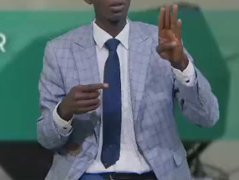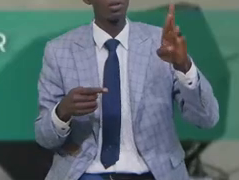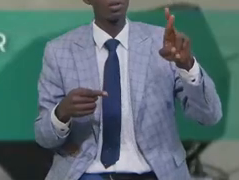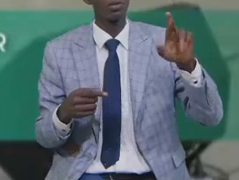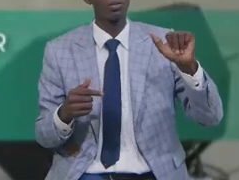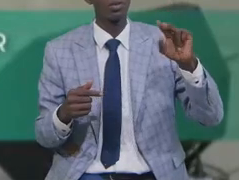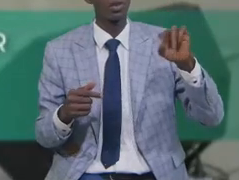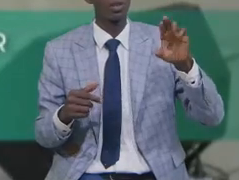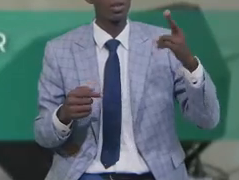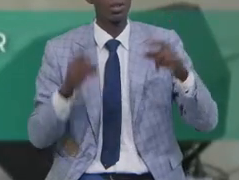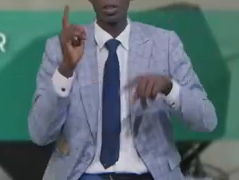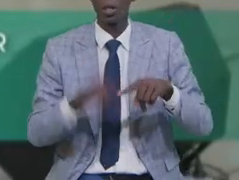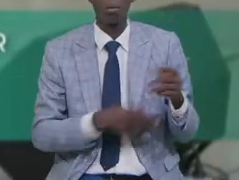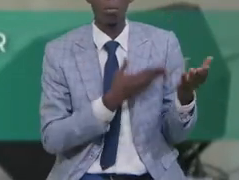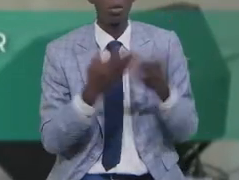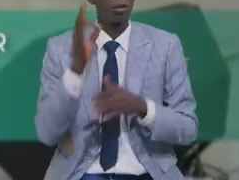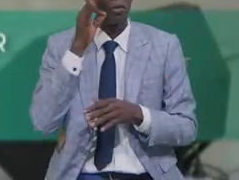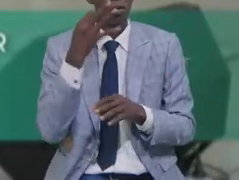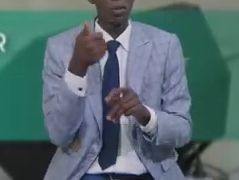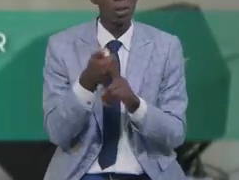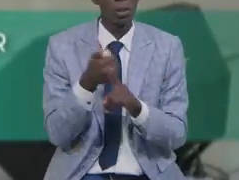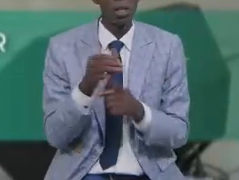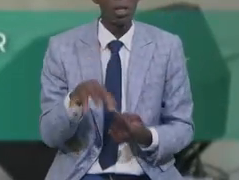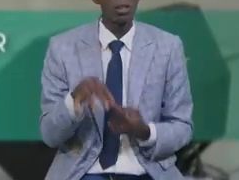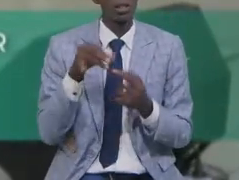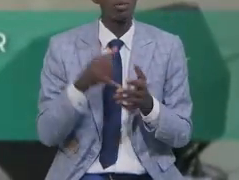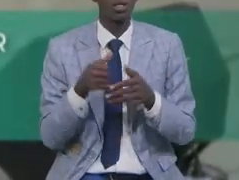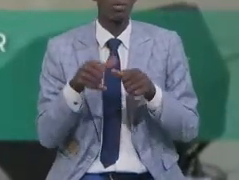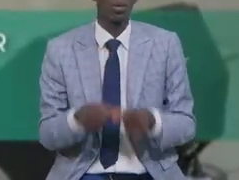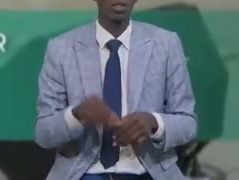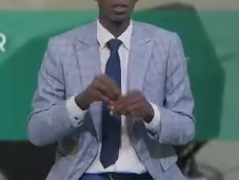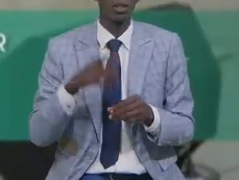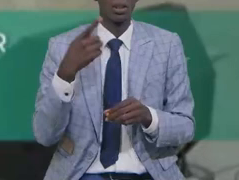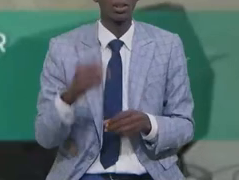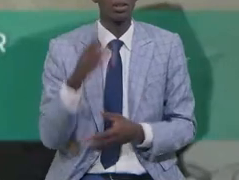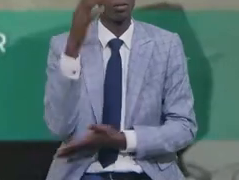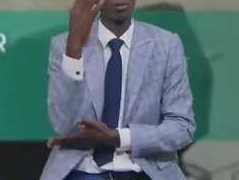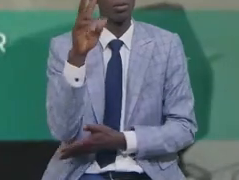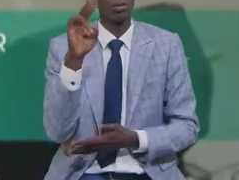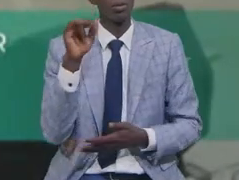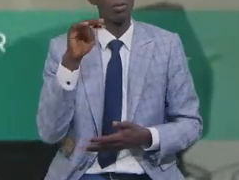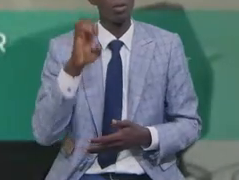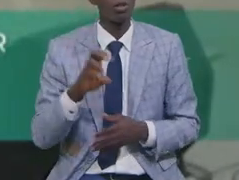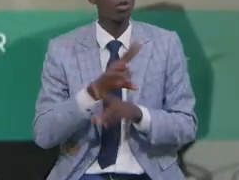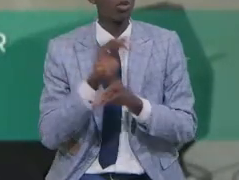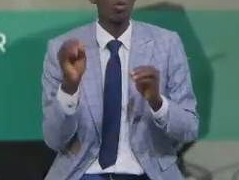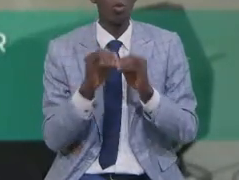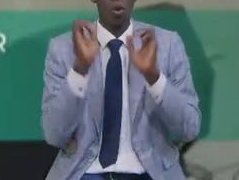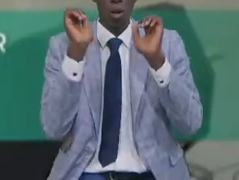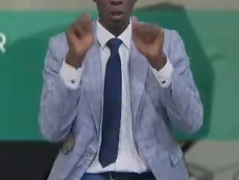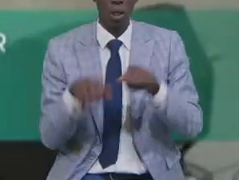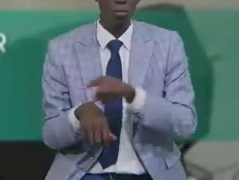de lui-même porter du fruit s'il ne demeure attaché au sceptre, ainsi vous ne le pouvez non